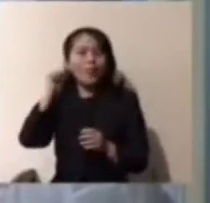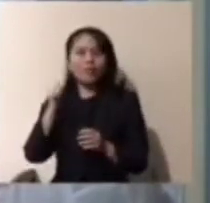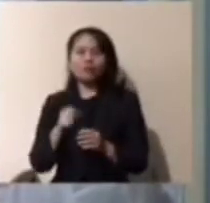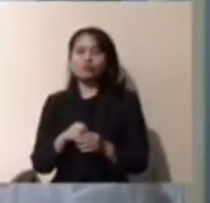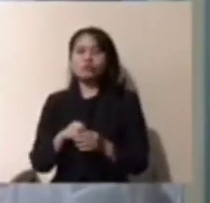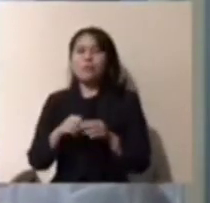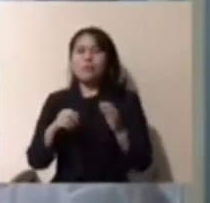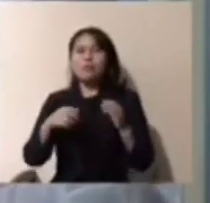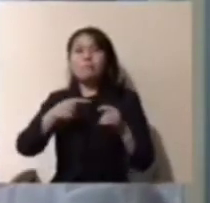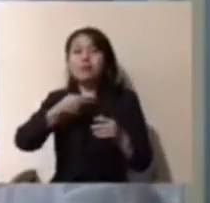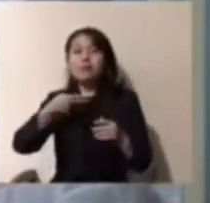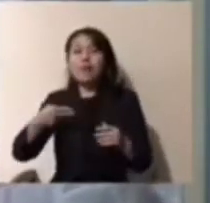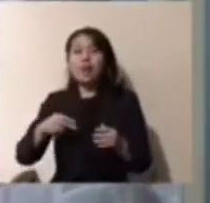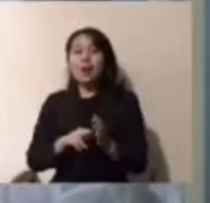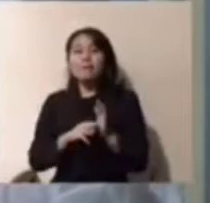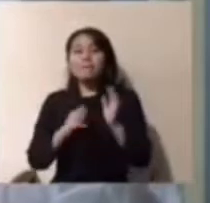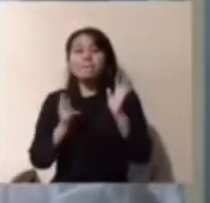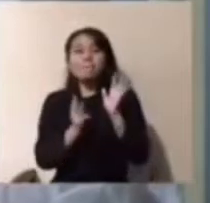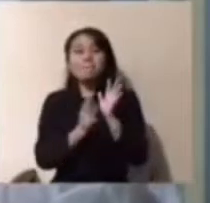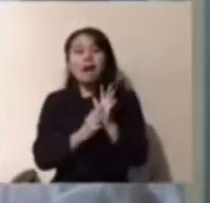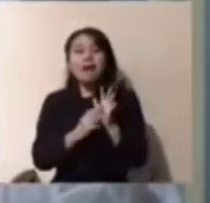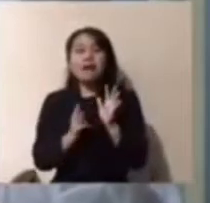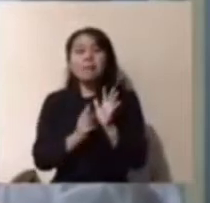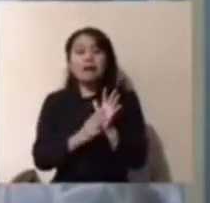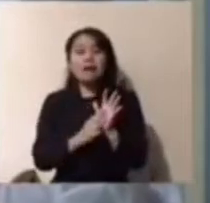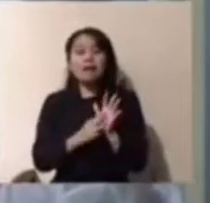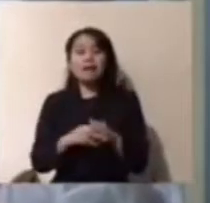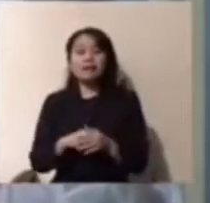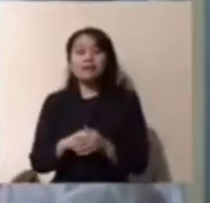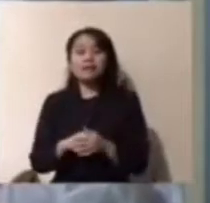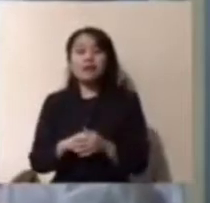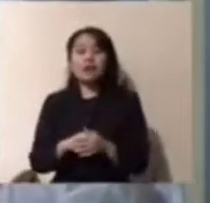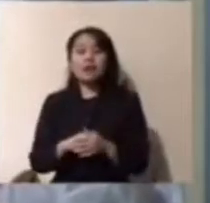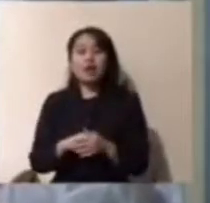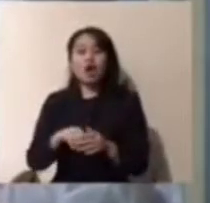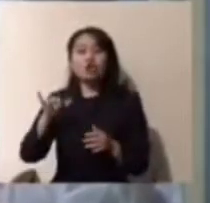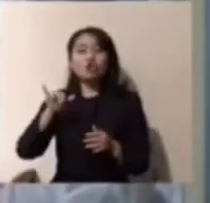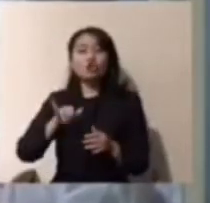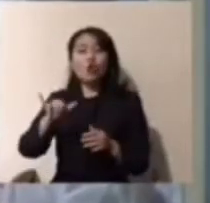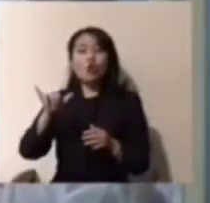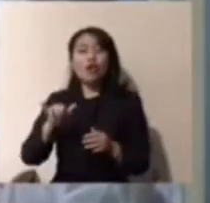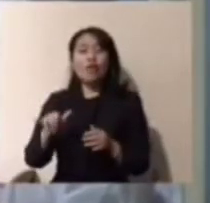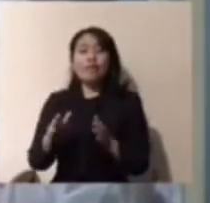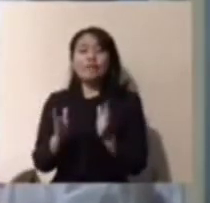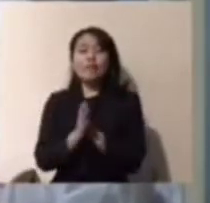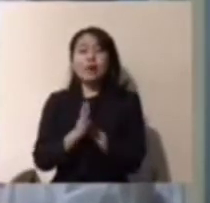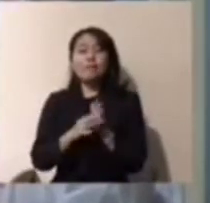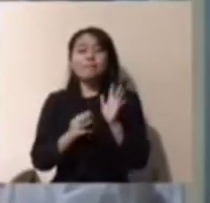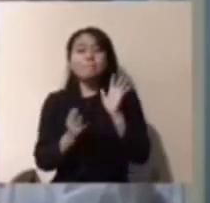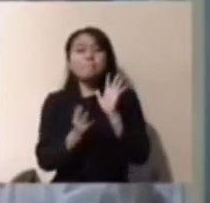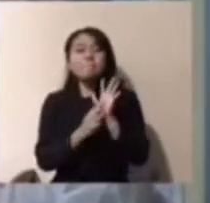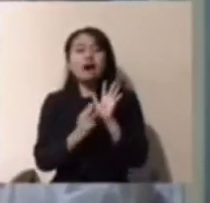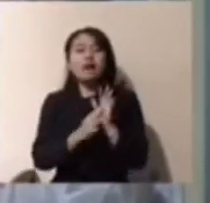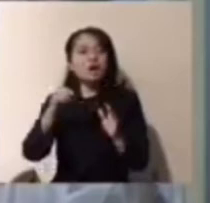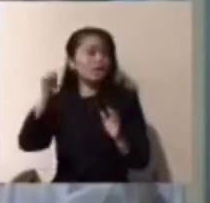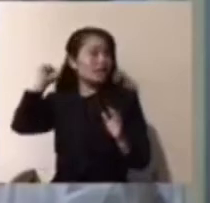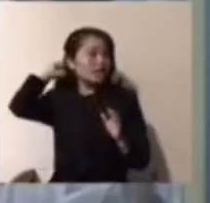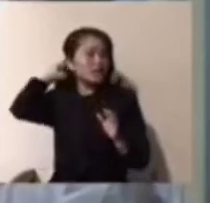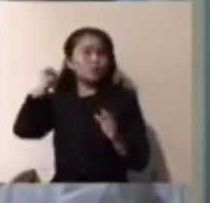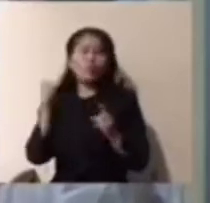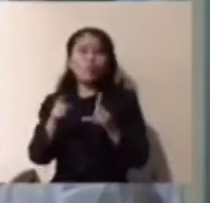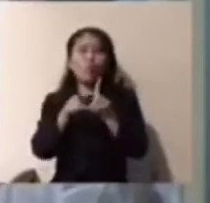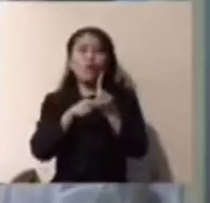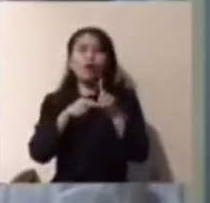Wanita-wanita itu ialah Maria Magdalena, Yohana, dan Maria Ibunda